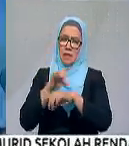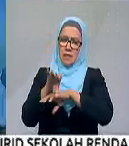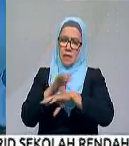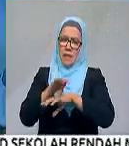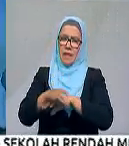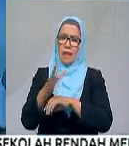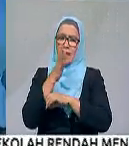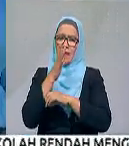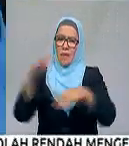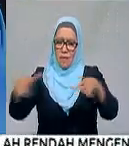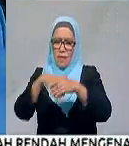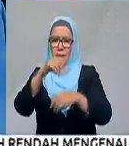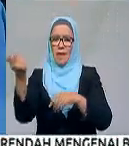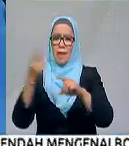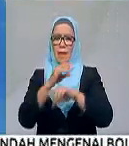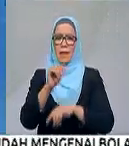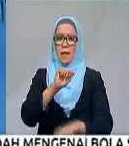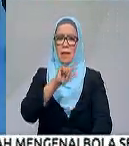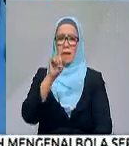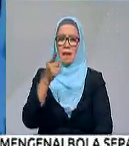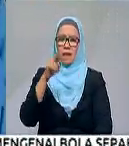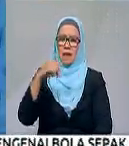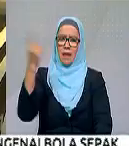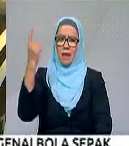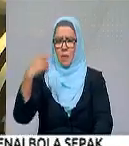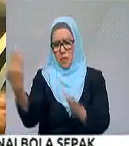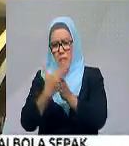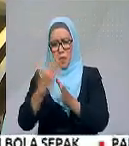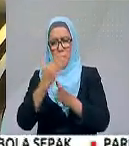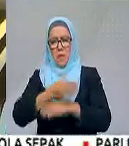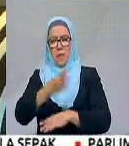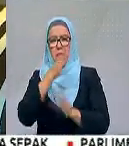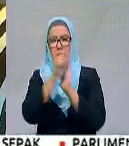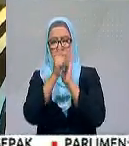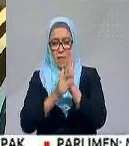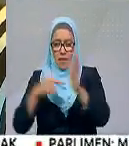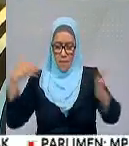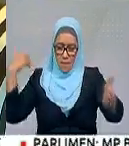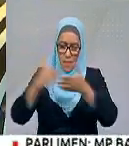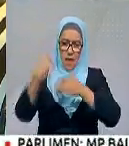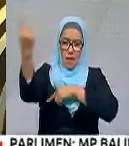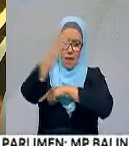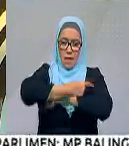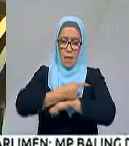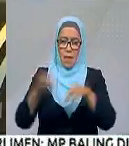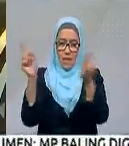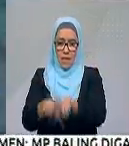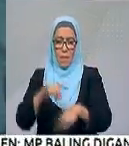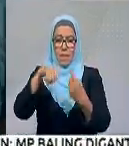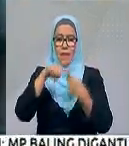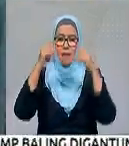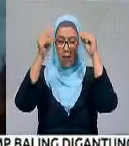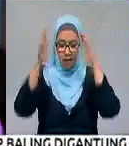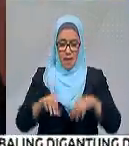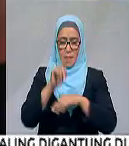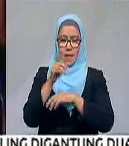dan Azlinda sentiasa dicemooh oleh ibu mentuanya itu. Sehingga satu kejadian misteri terjadi apabila Cikgu Zaidi berpindah ke rumah